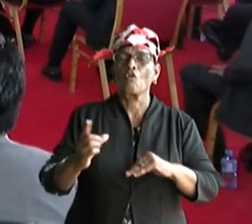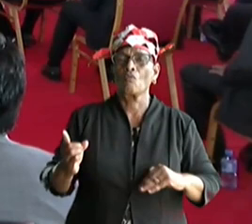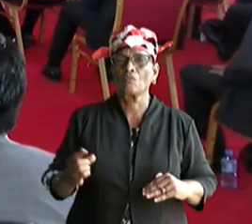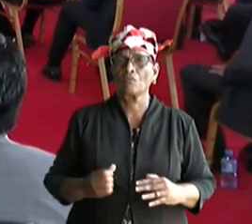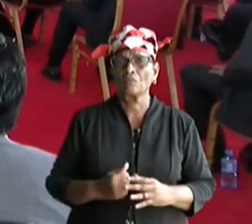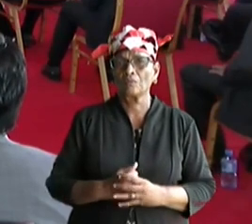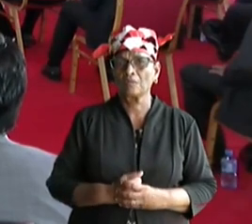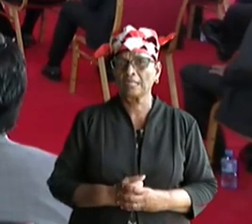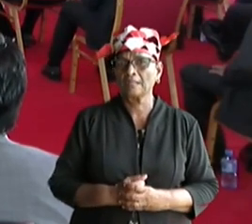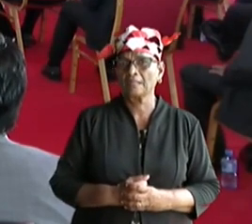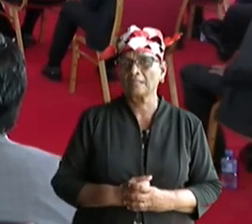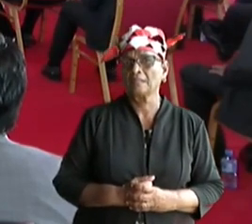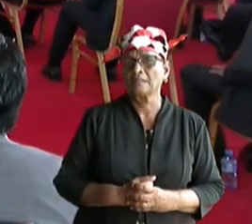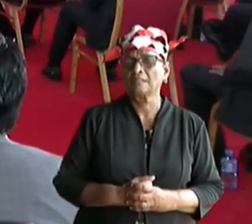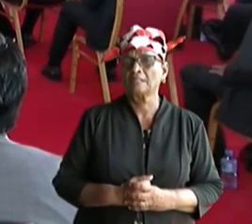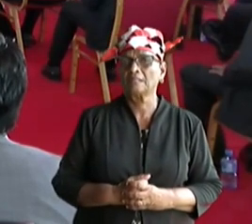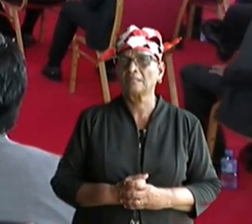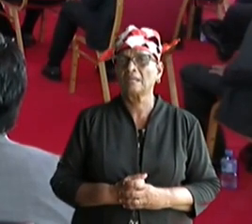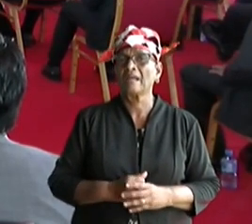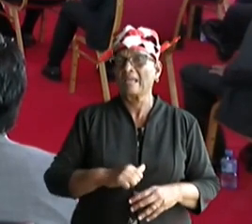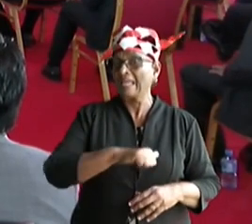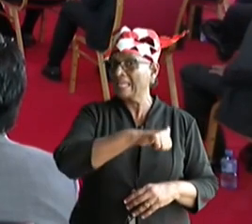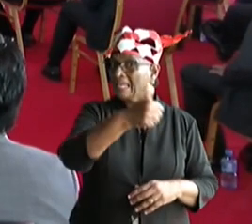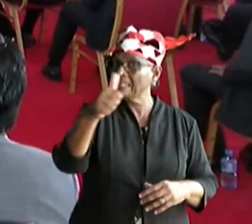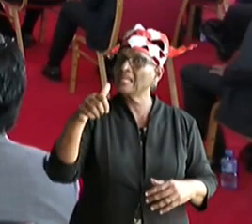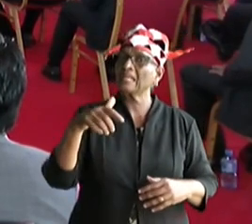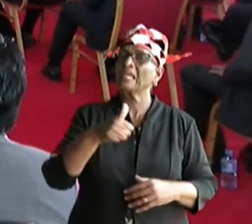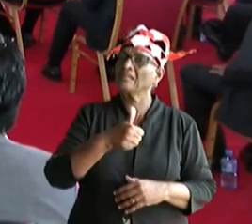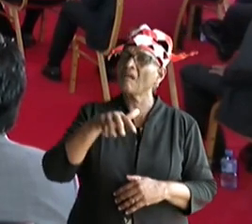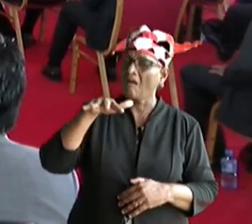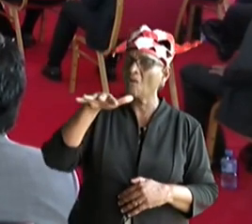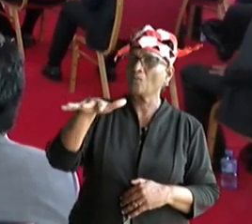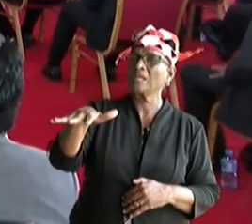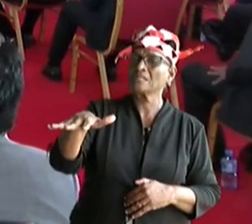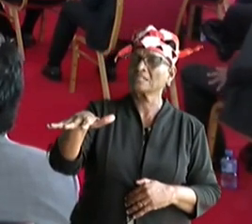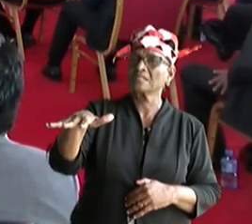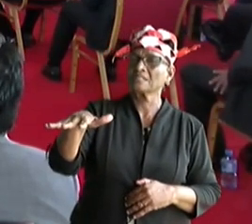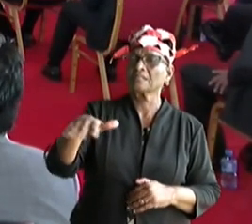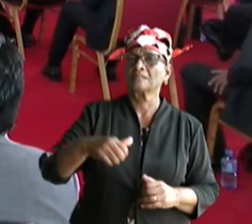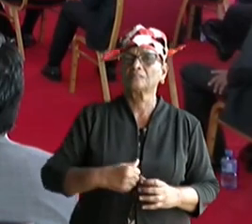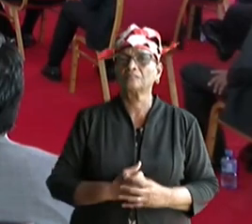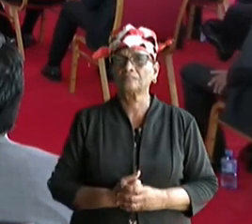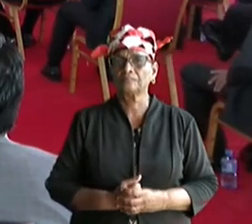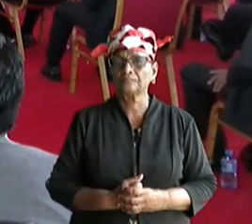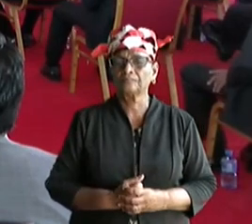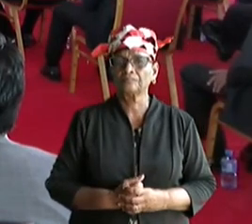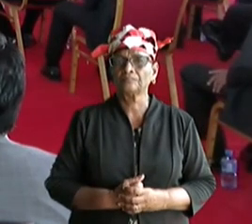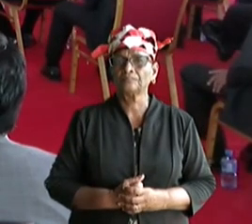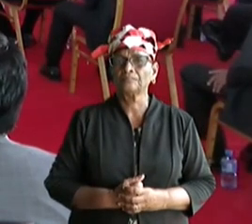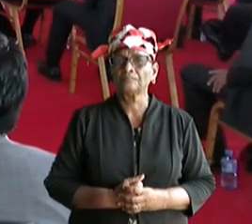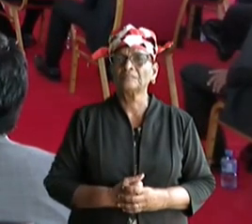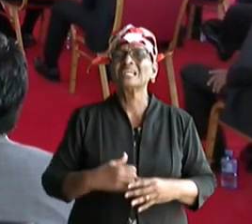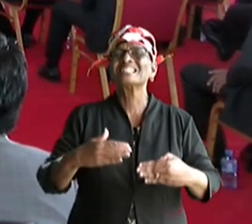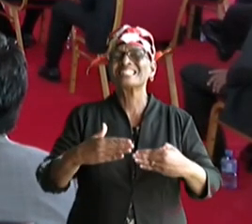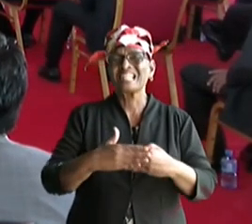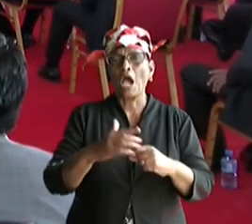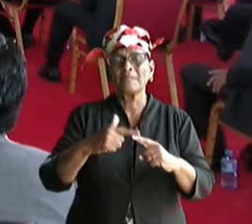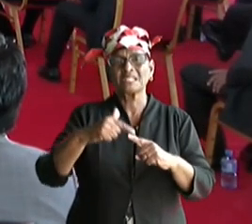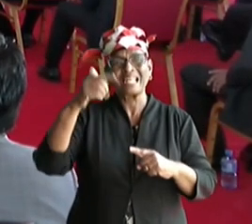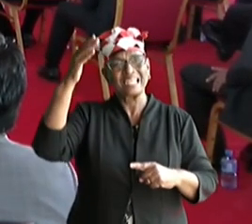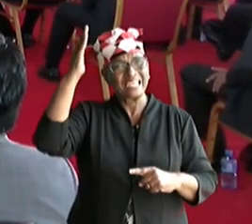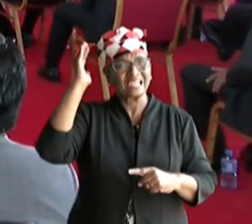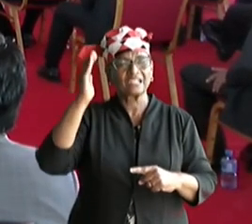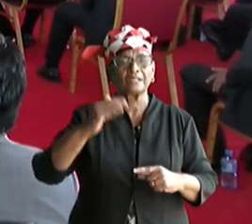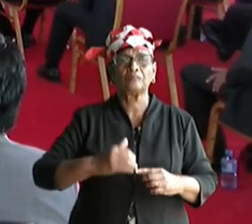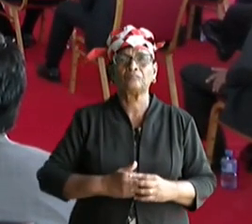en protocol in acht nemen de alle aanwezigen die hier aanwezig is. Dames en heren.